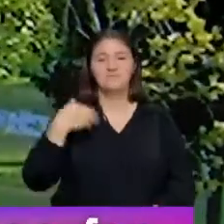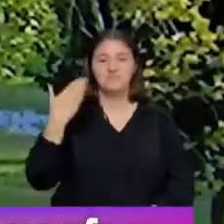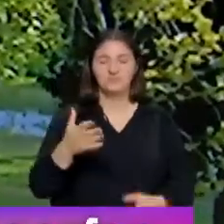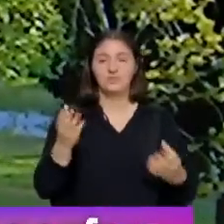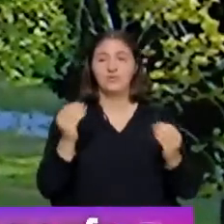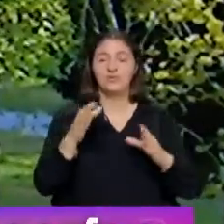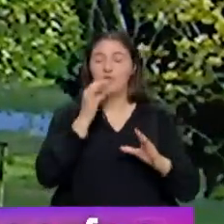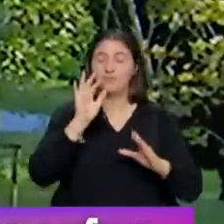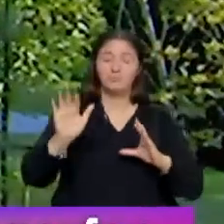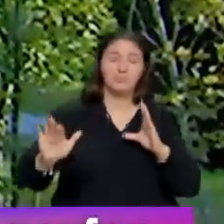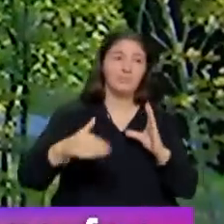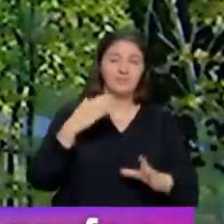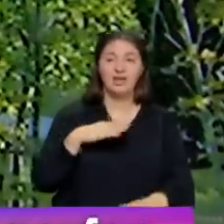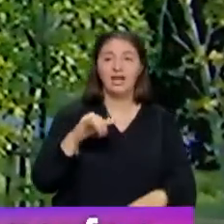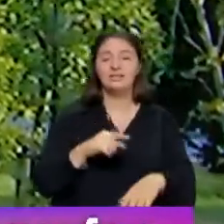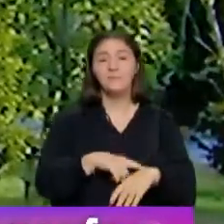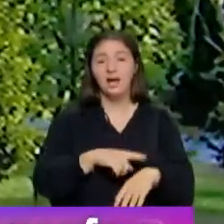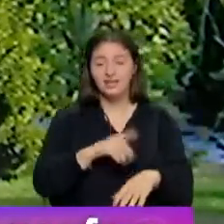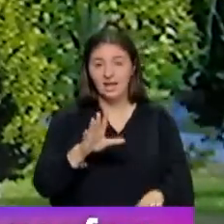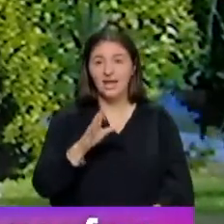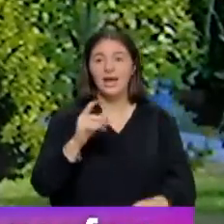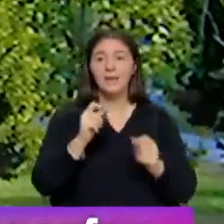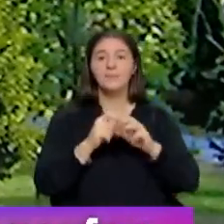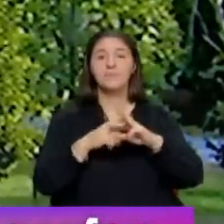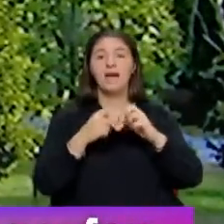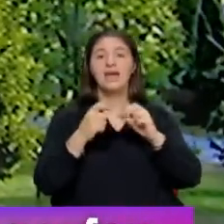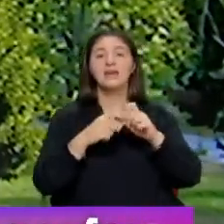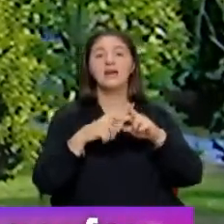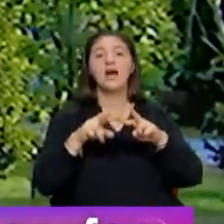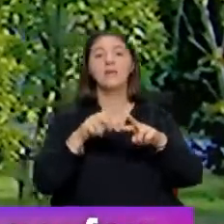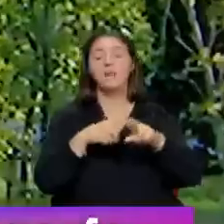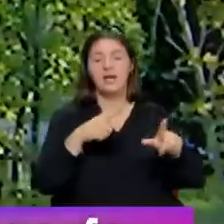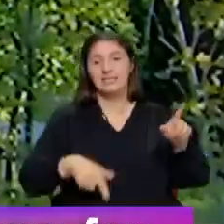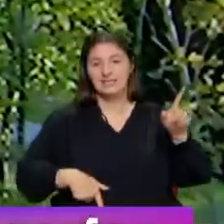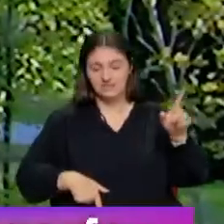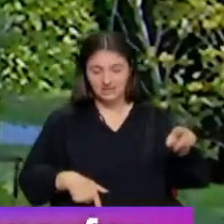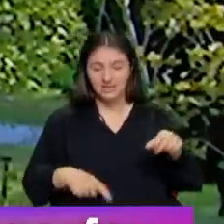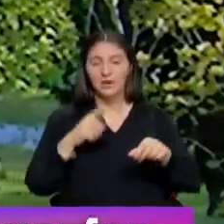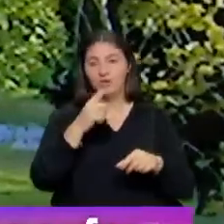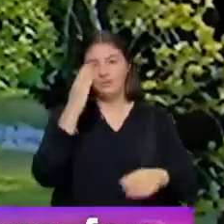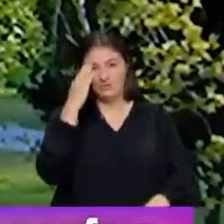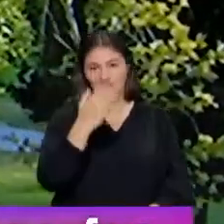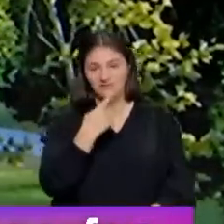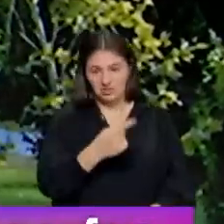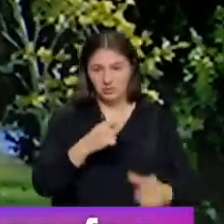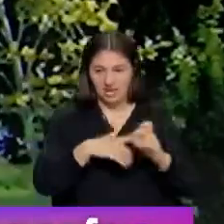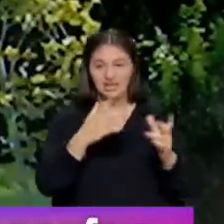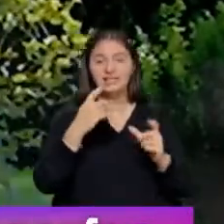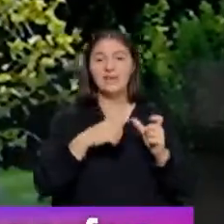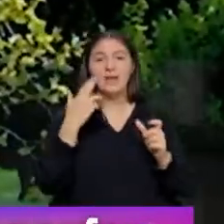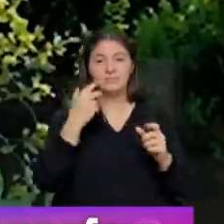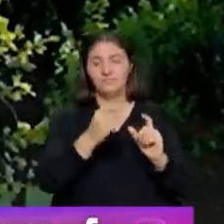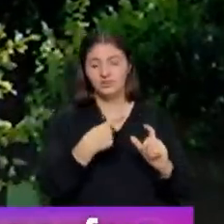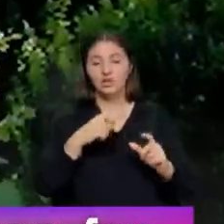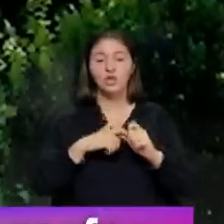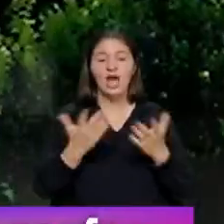baya Ankara'dan mesaj var ama aynı zamanda Bergama İzmir Bergama'ya da günaydınlarımızı iletelim Serpil Hanım yazıyor orada